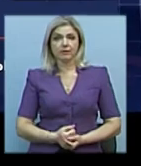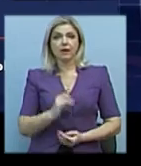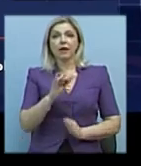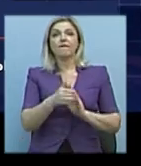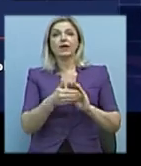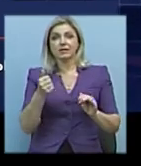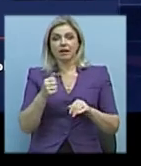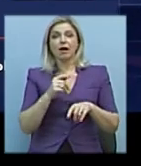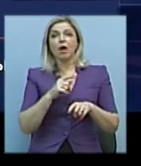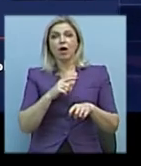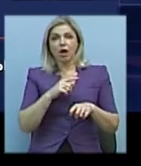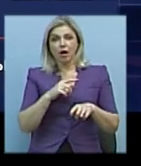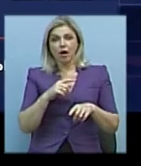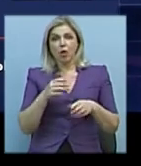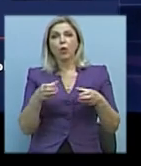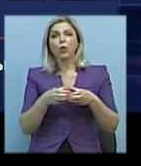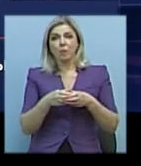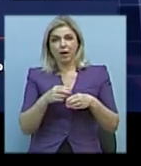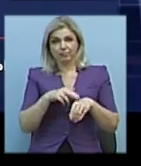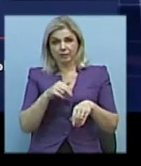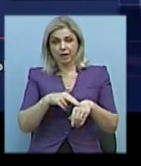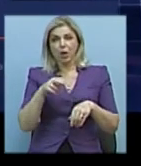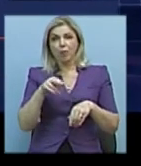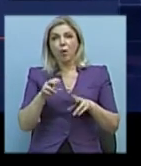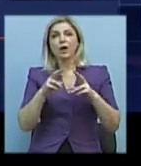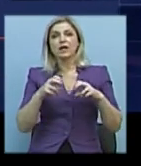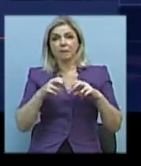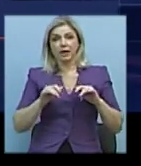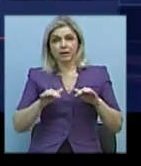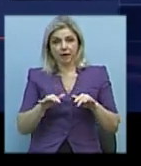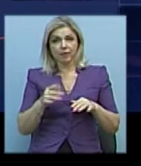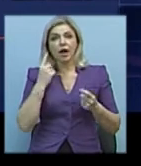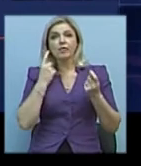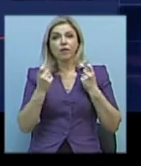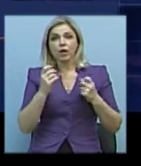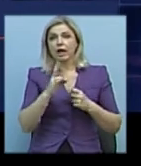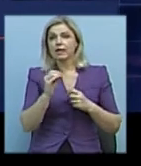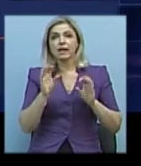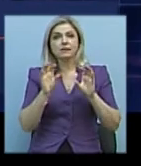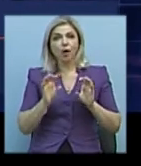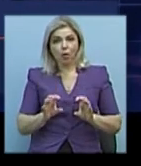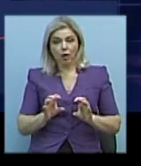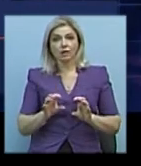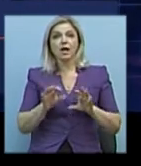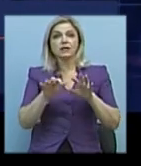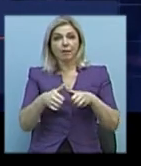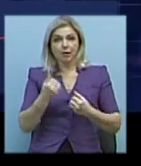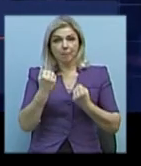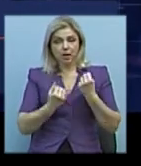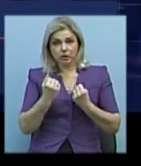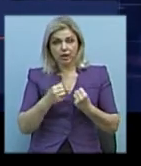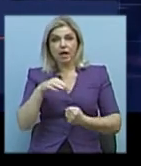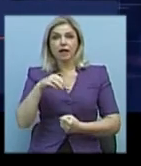викликана слідчо-оперативну групу для розбирання по справі. Інформація про незаконне заволодіння автомобілем «Тойота